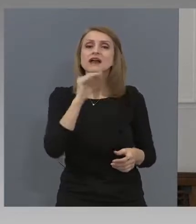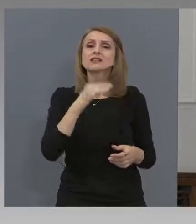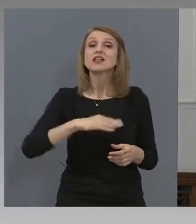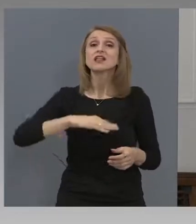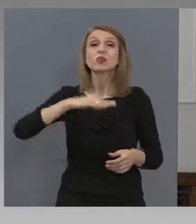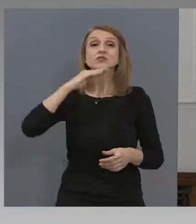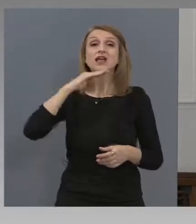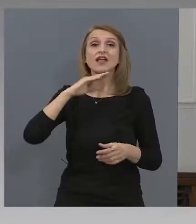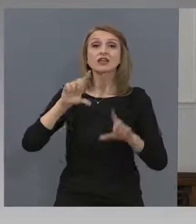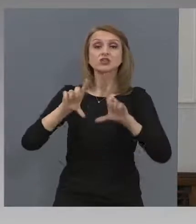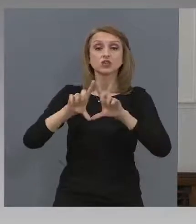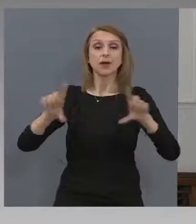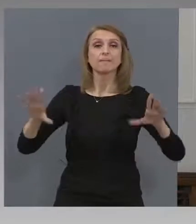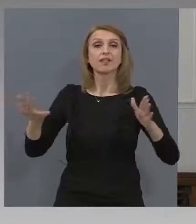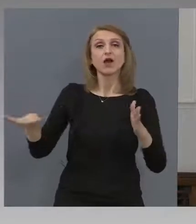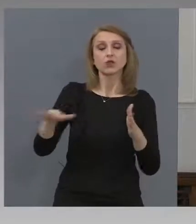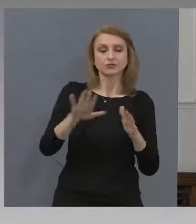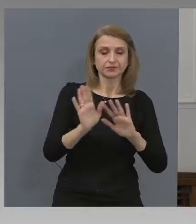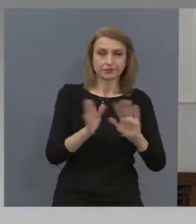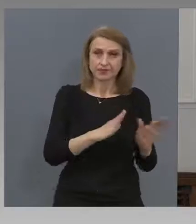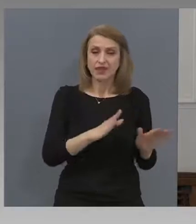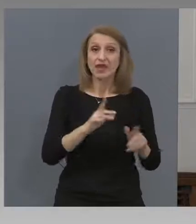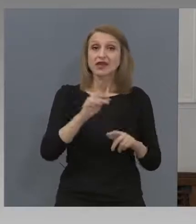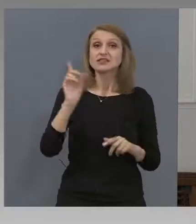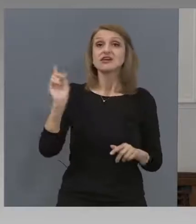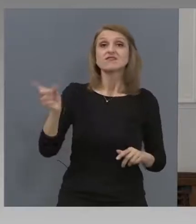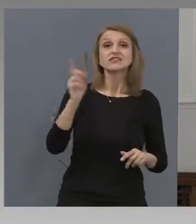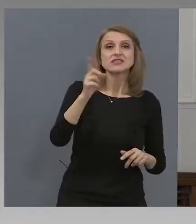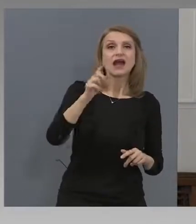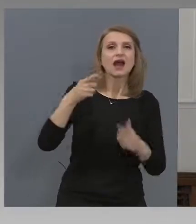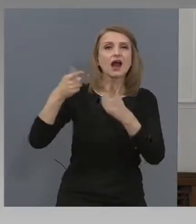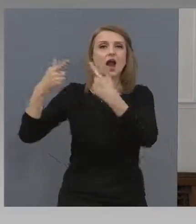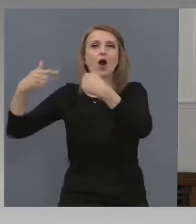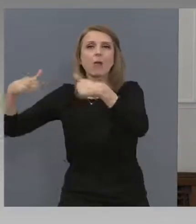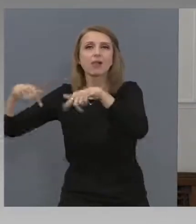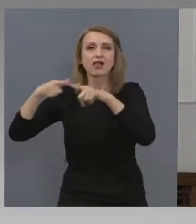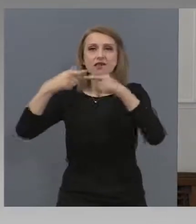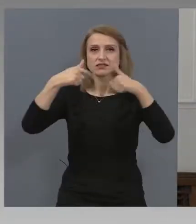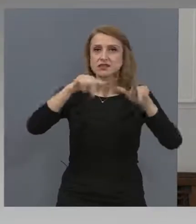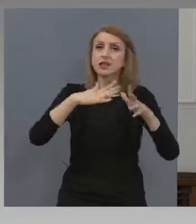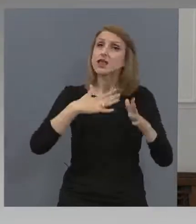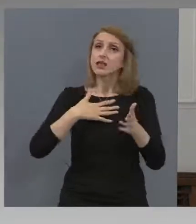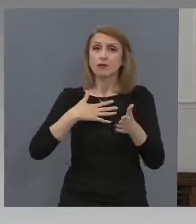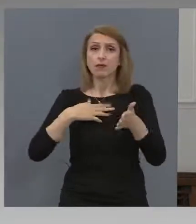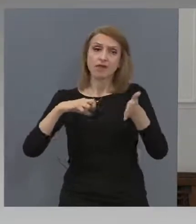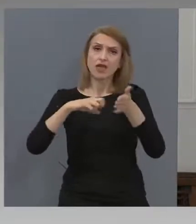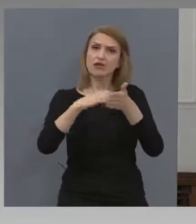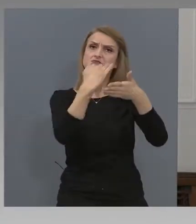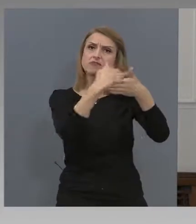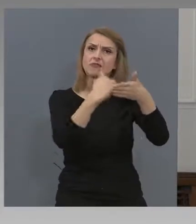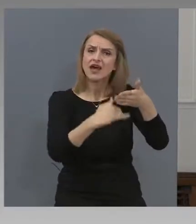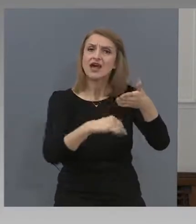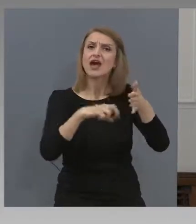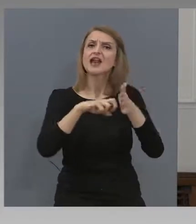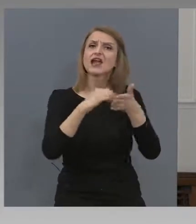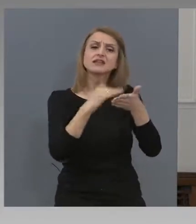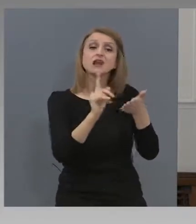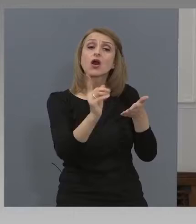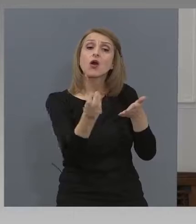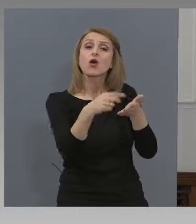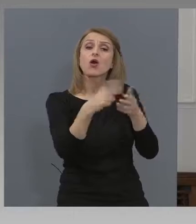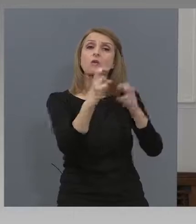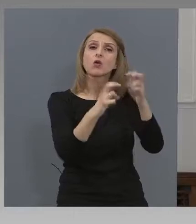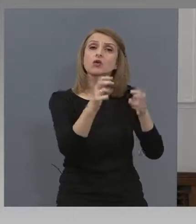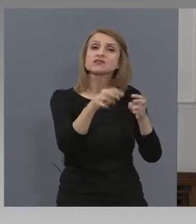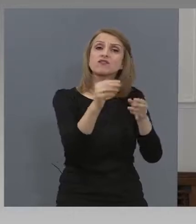площ. За всяка област имаме подготвени регистри. Те по принцип съществуват и който оператор